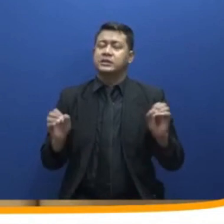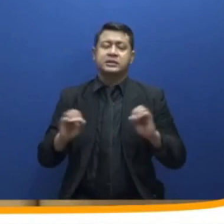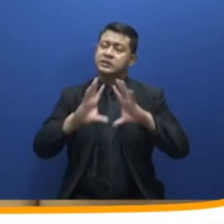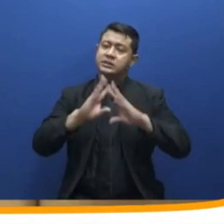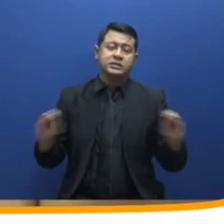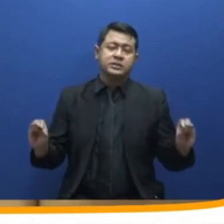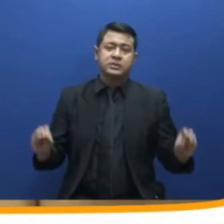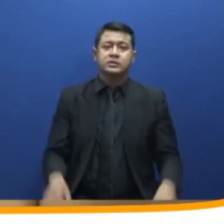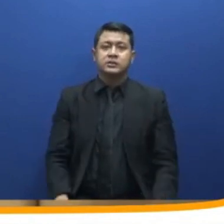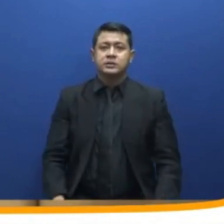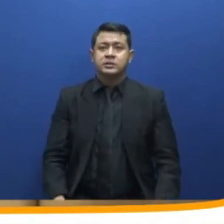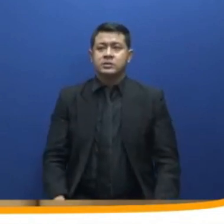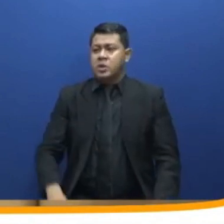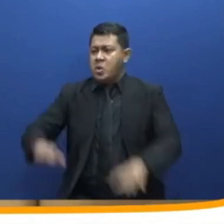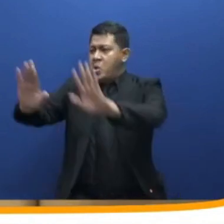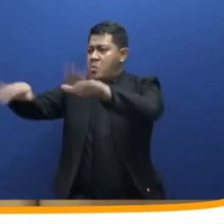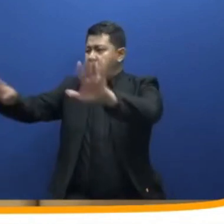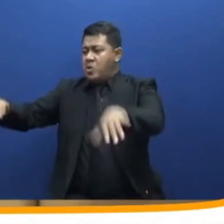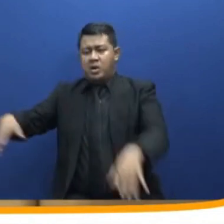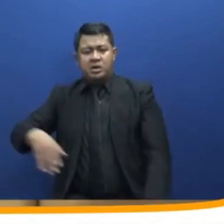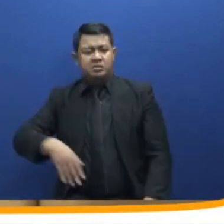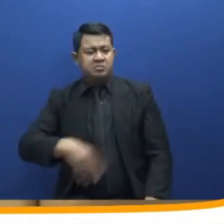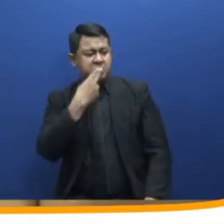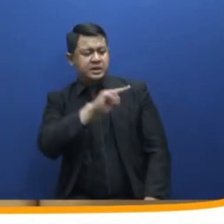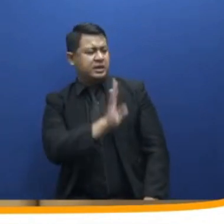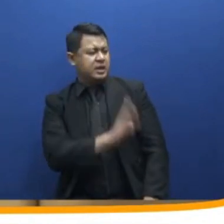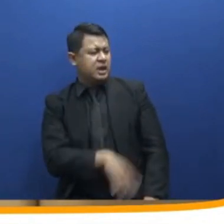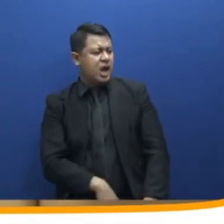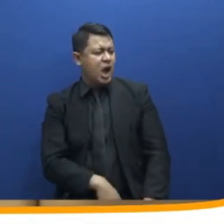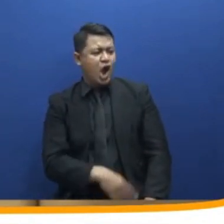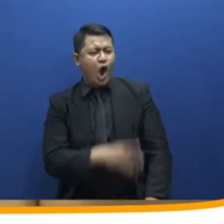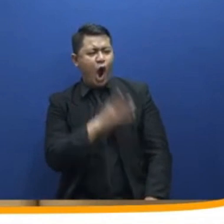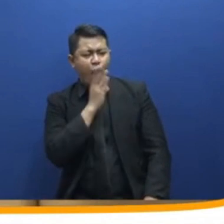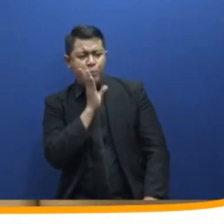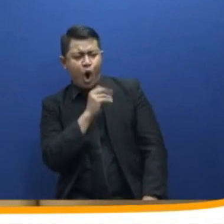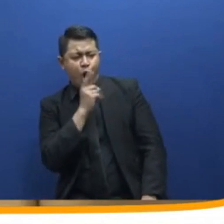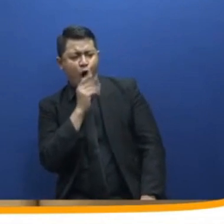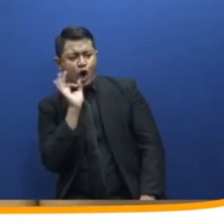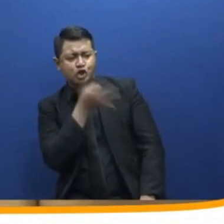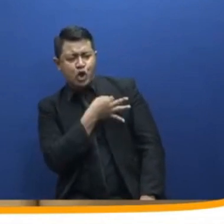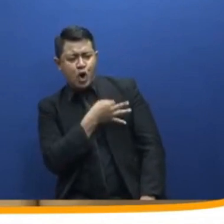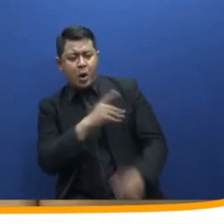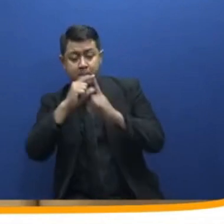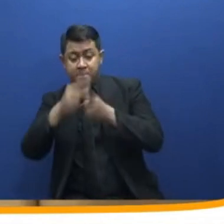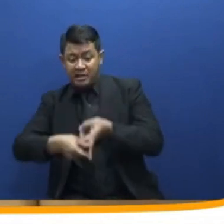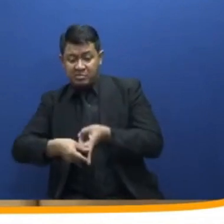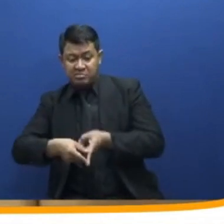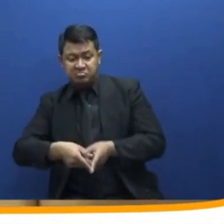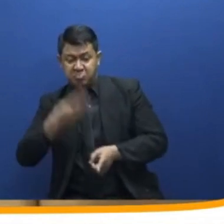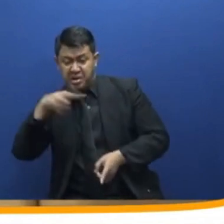para murid juga nggak percaya kamu itu ngomong apa mosok sih gitu loh Petrus tidak percaya maka Petrus